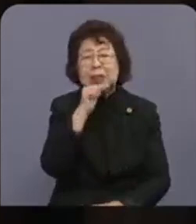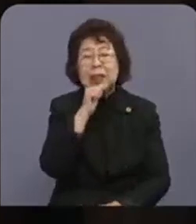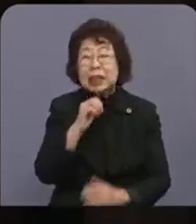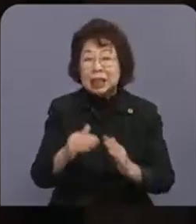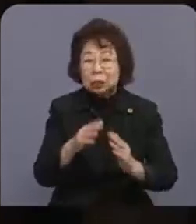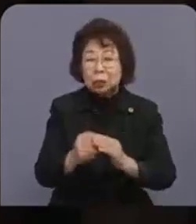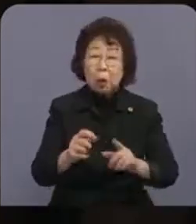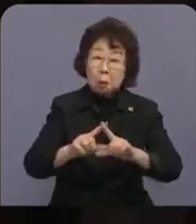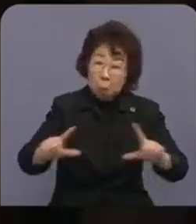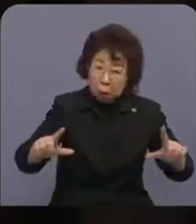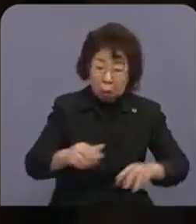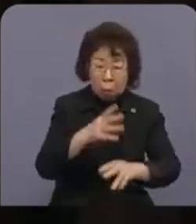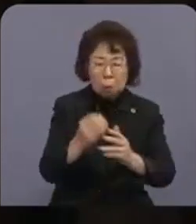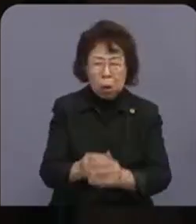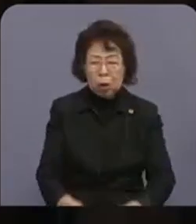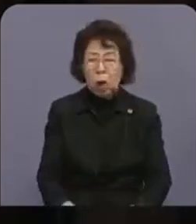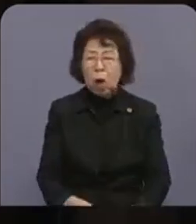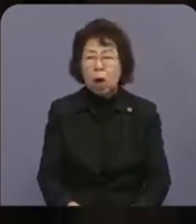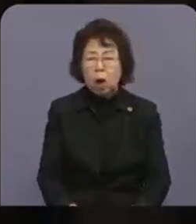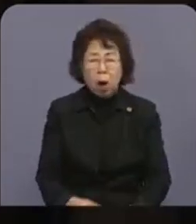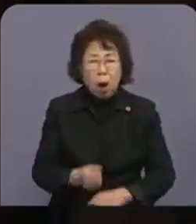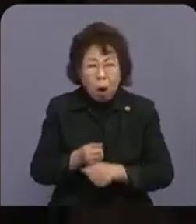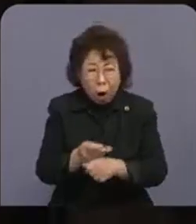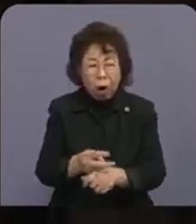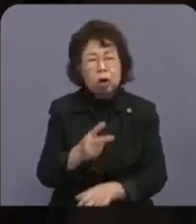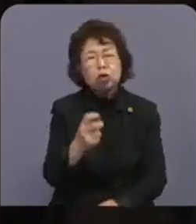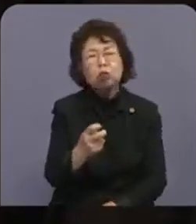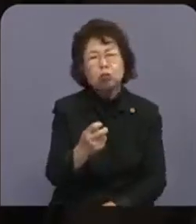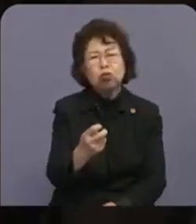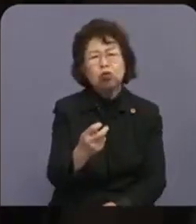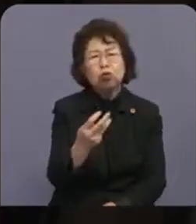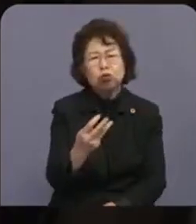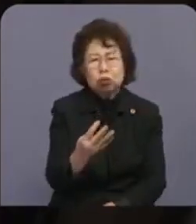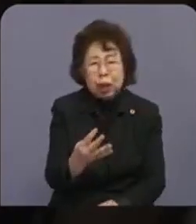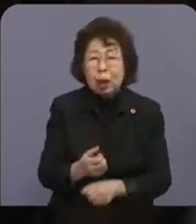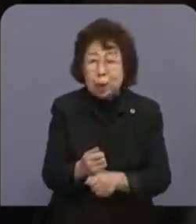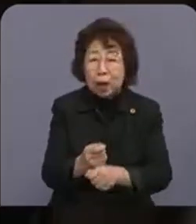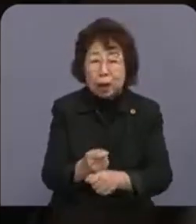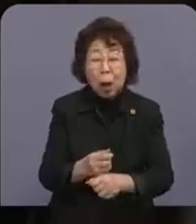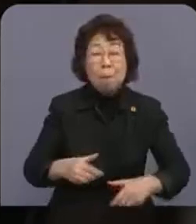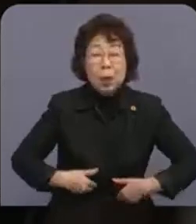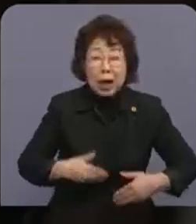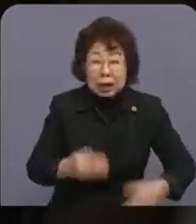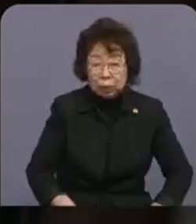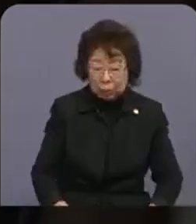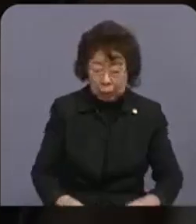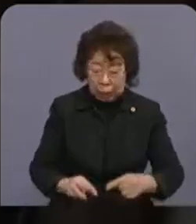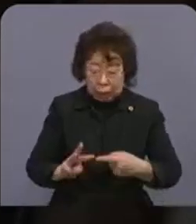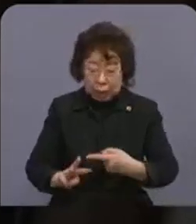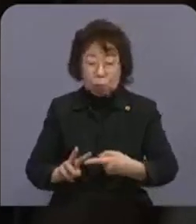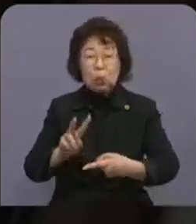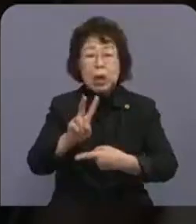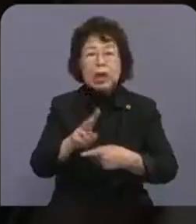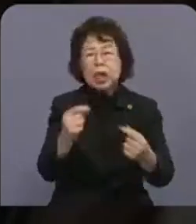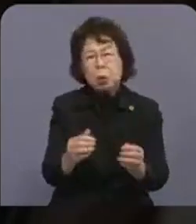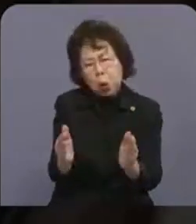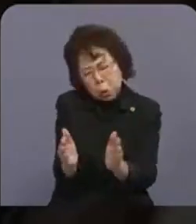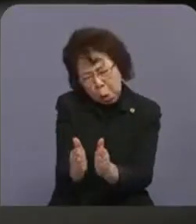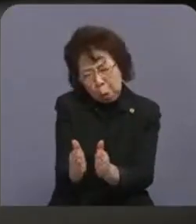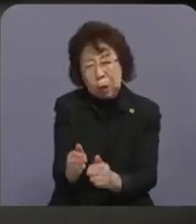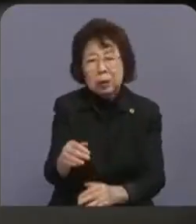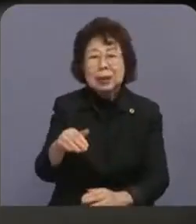평균 주거 면적은 54제곱미터 정도로 일반 아동 가구의 3분의 2 수준에